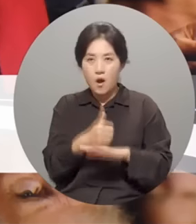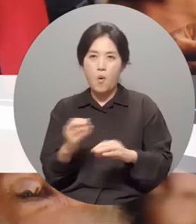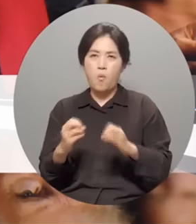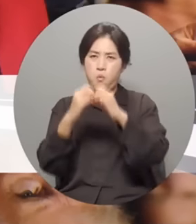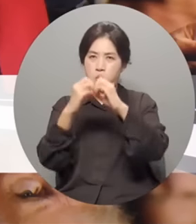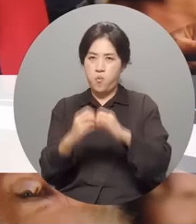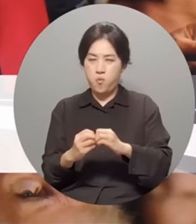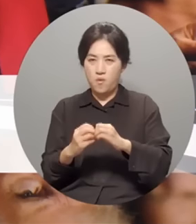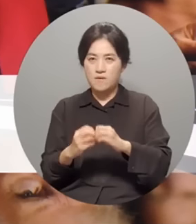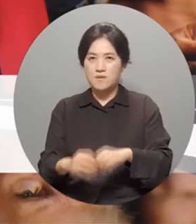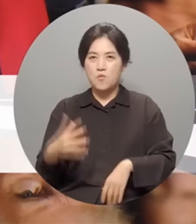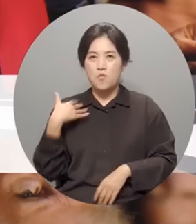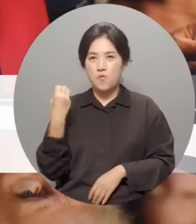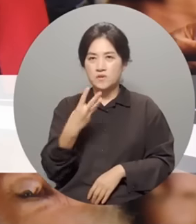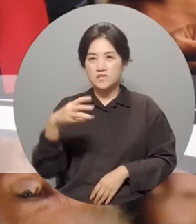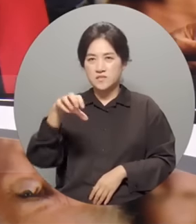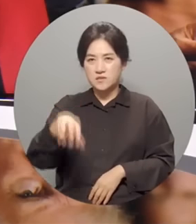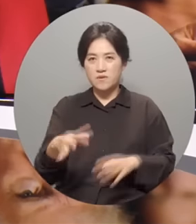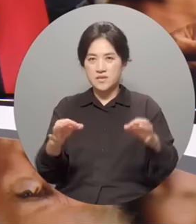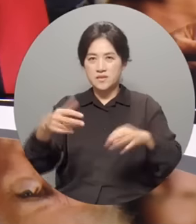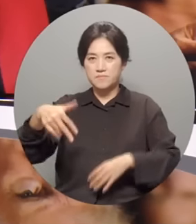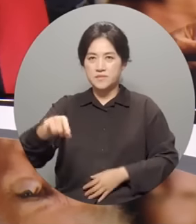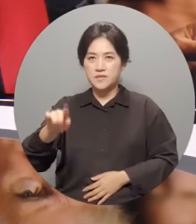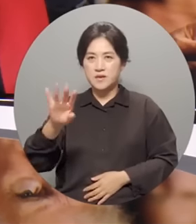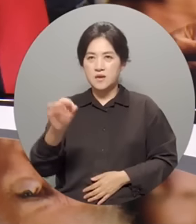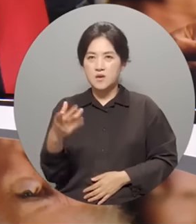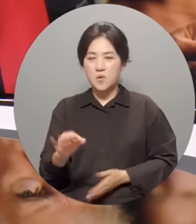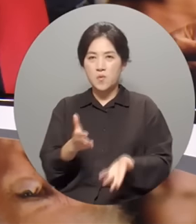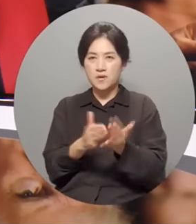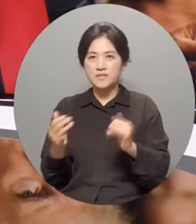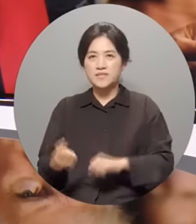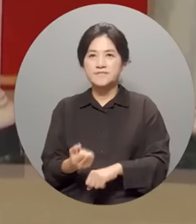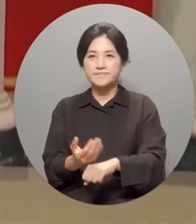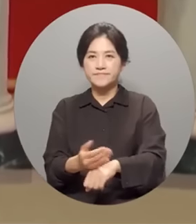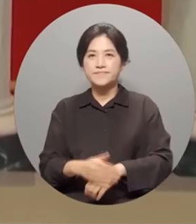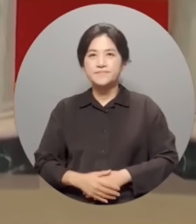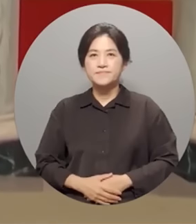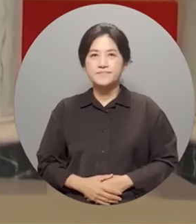나오고 있습니다. 워싱턴에서 김재용 특파원입니다.